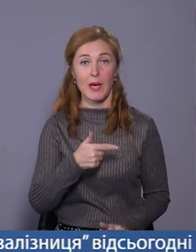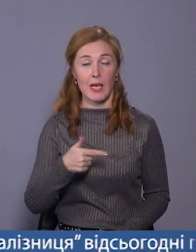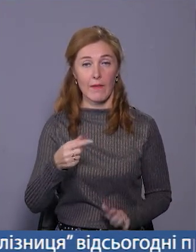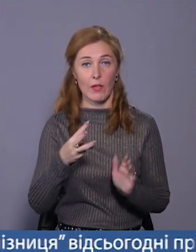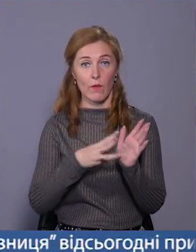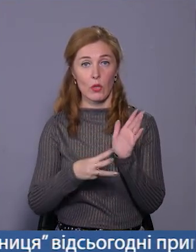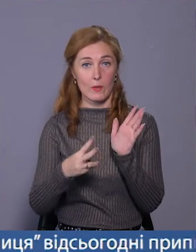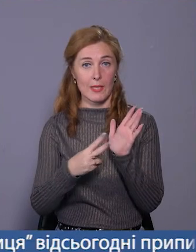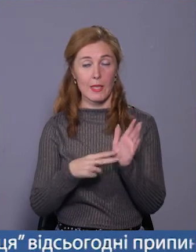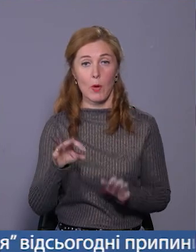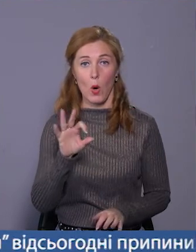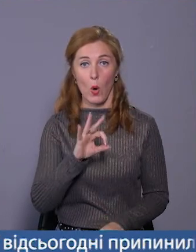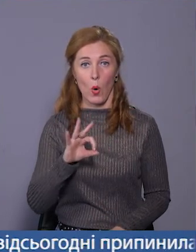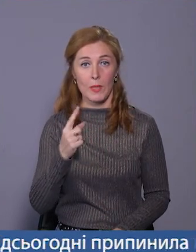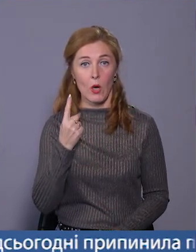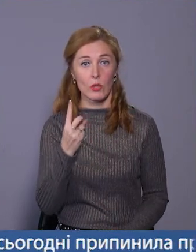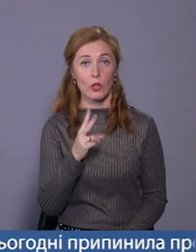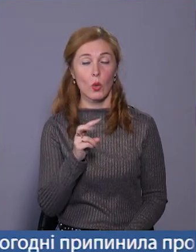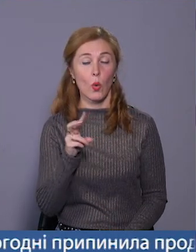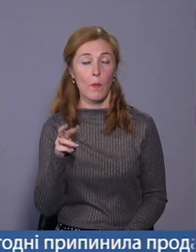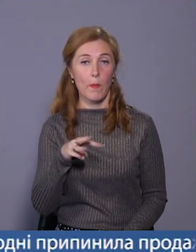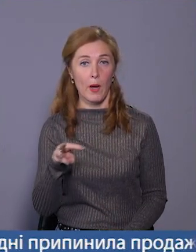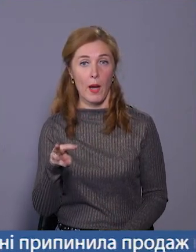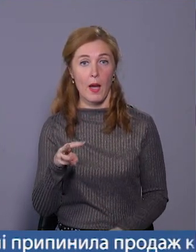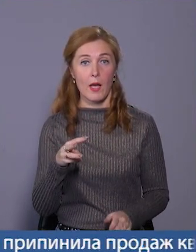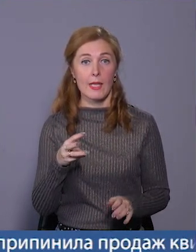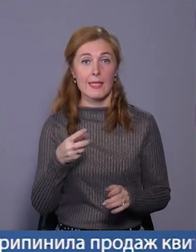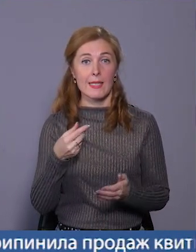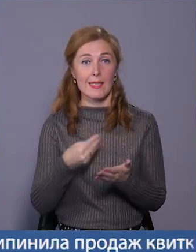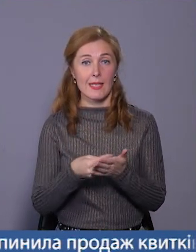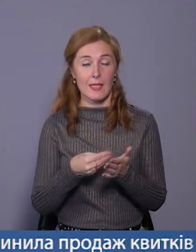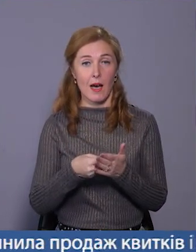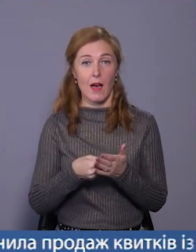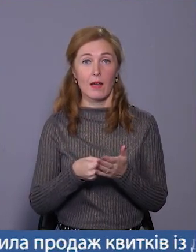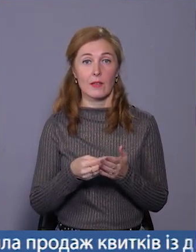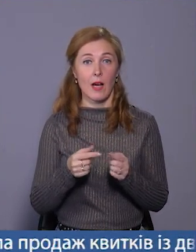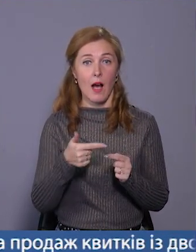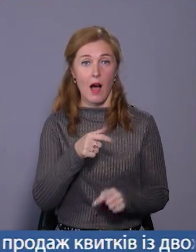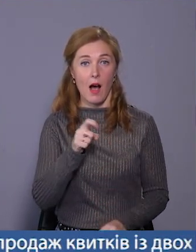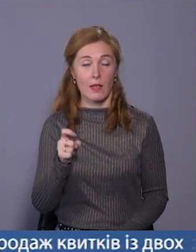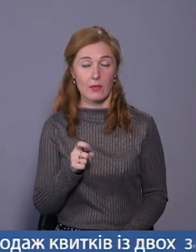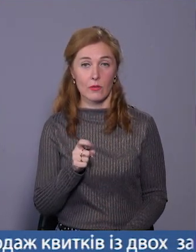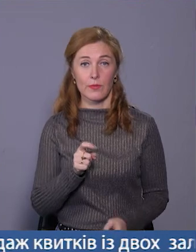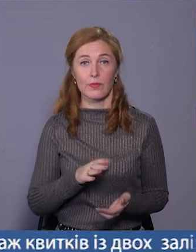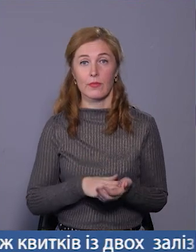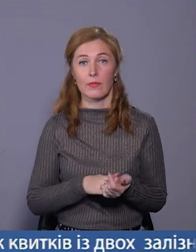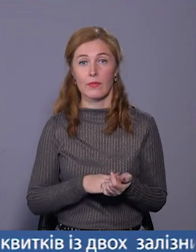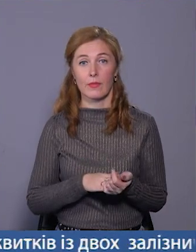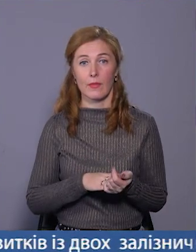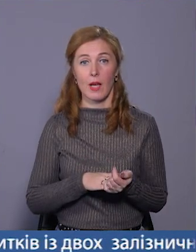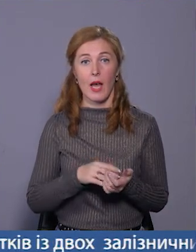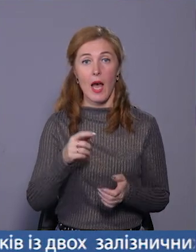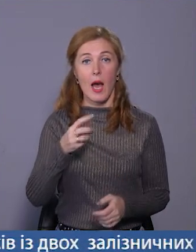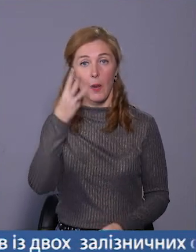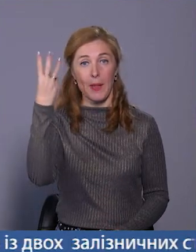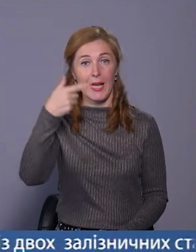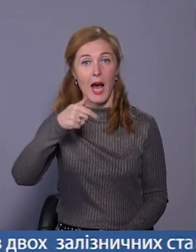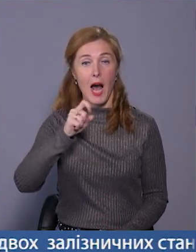87 копійок за 1 кубічний метр – ціна природного газу для побутових споживачів Хмельниччини. УТО